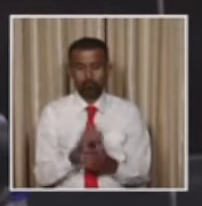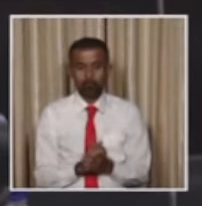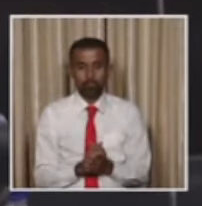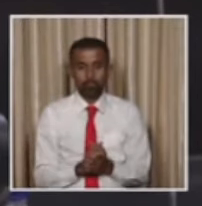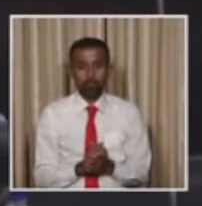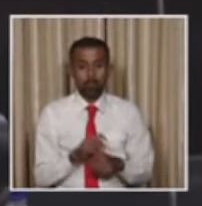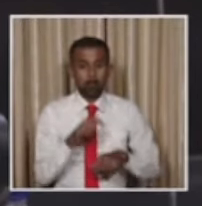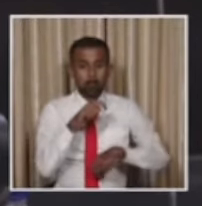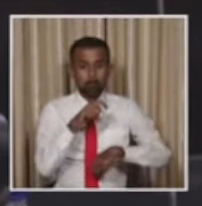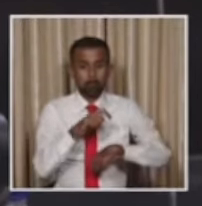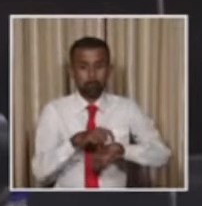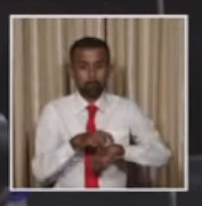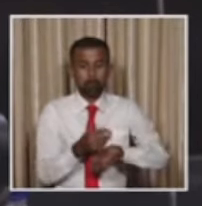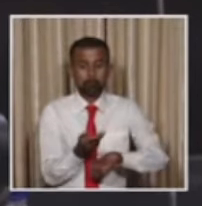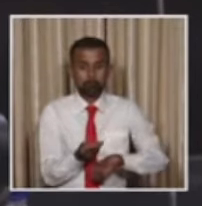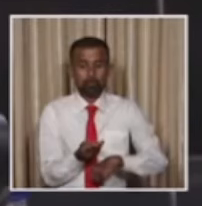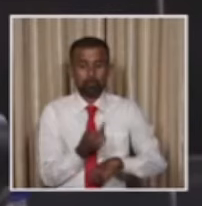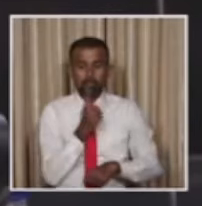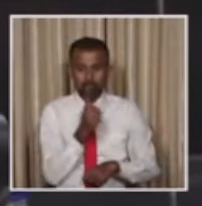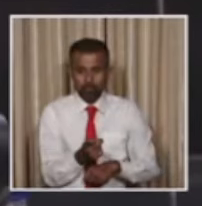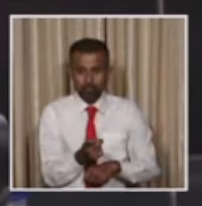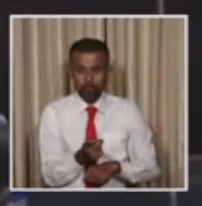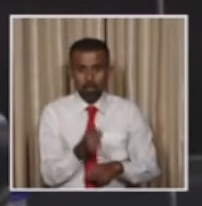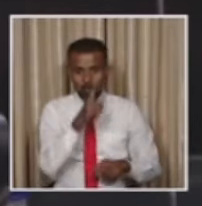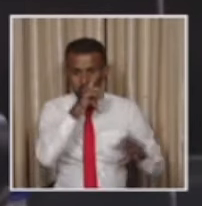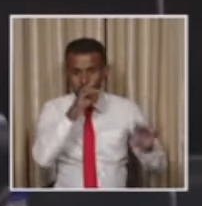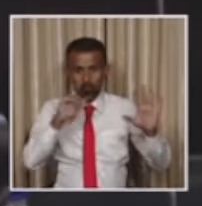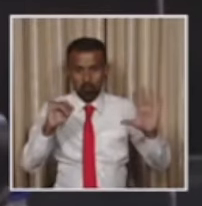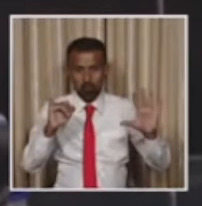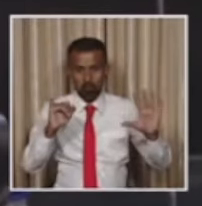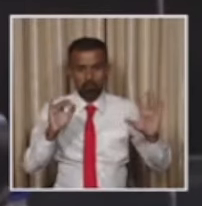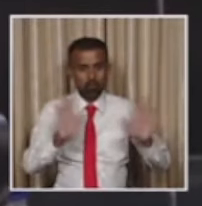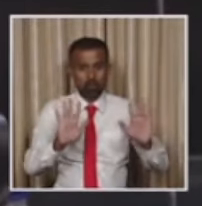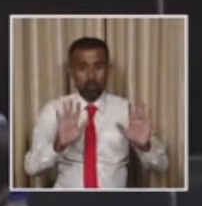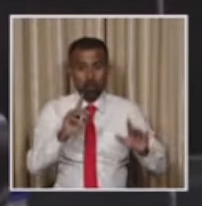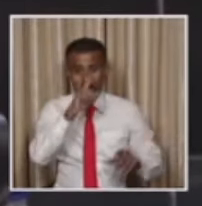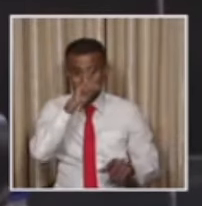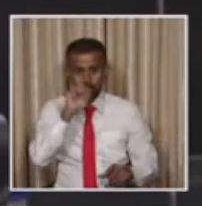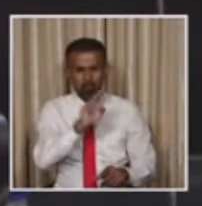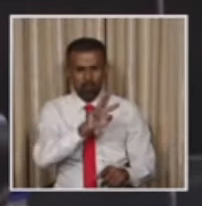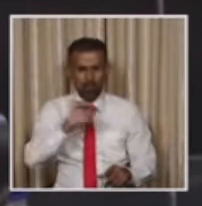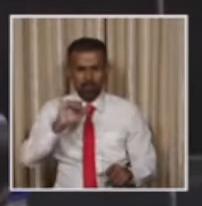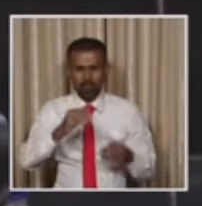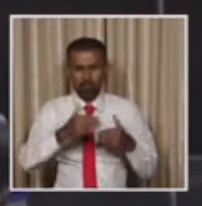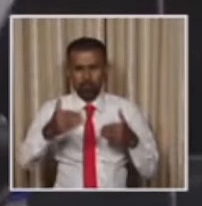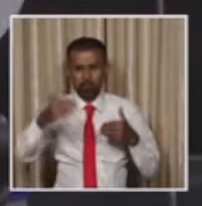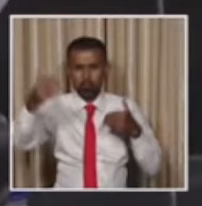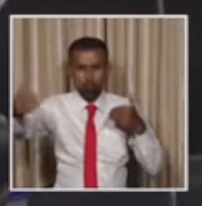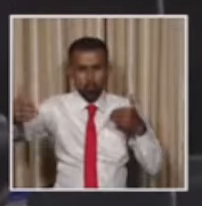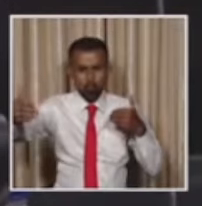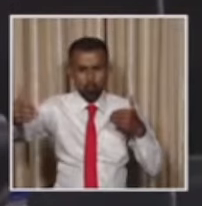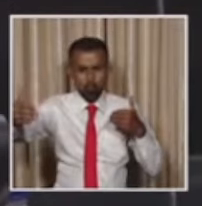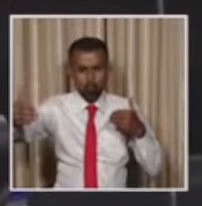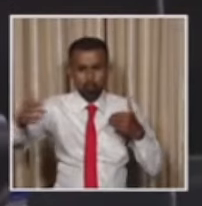මේ කාලය ඉල්ලීමක් කරලා තියෙනවා, මාස 6ක් වෙනුවට මාස 36කට දික් කරන්න කියලා. එතකොට